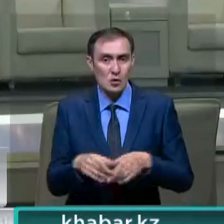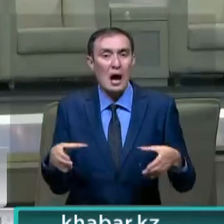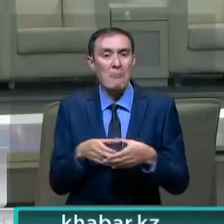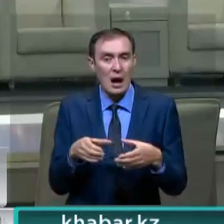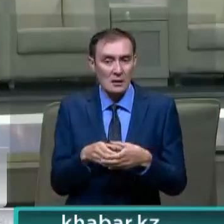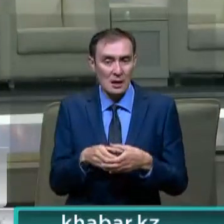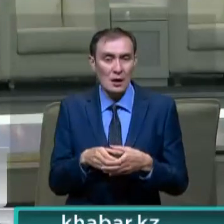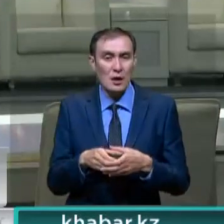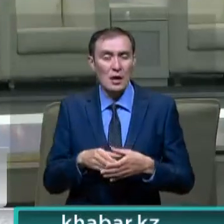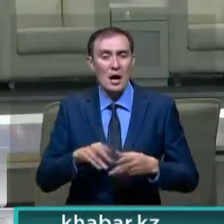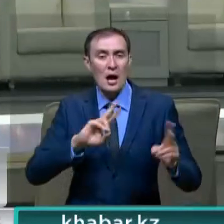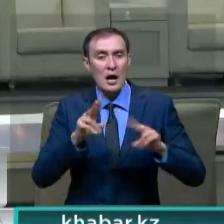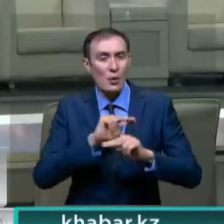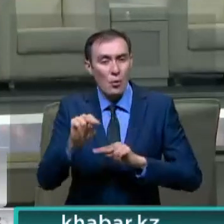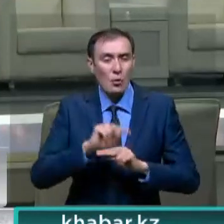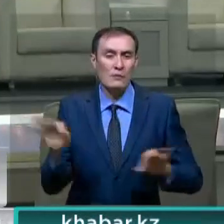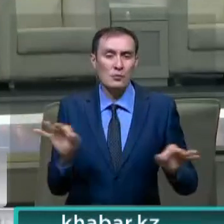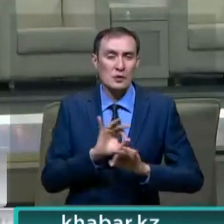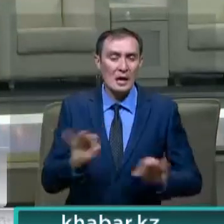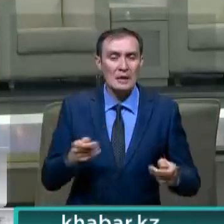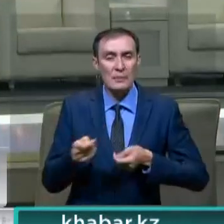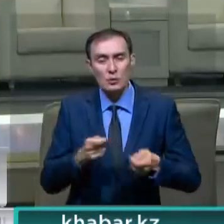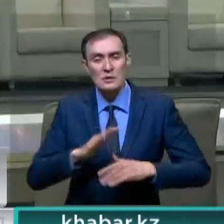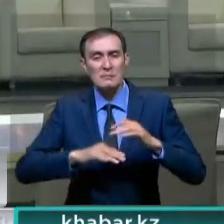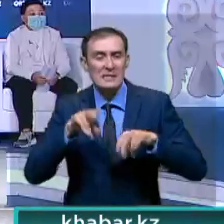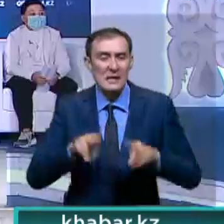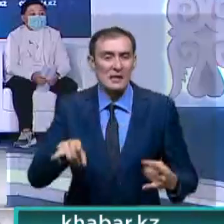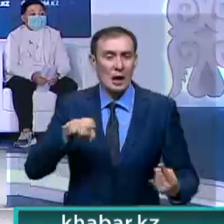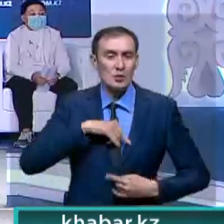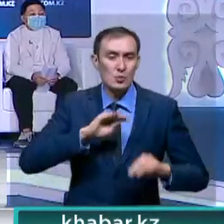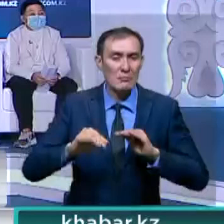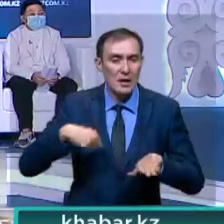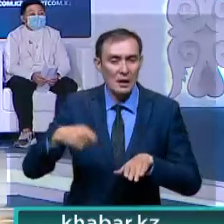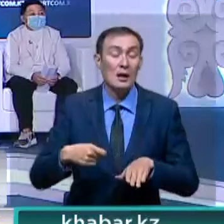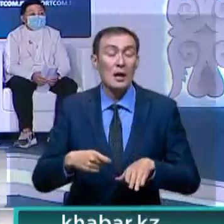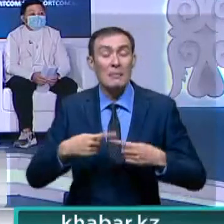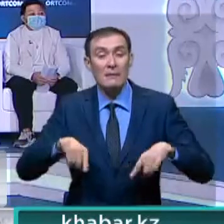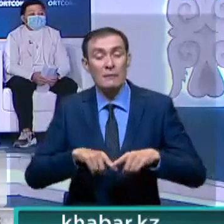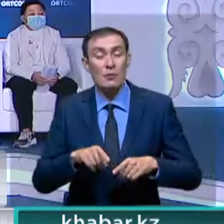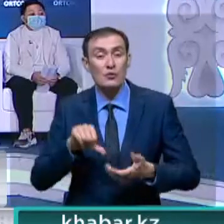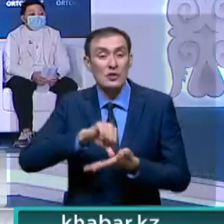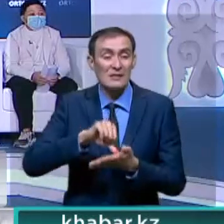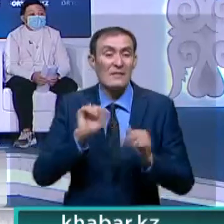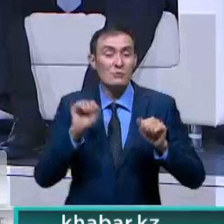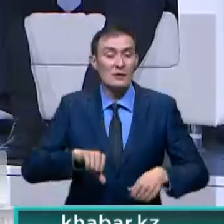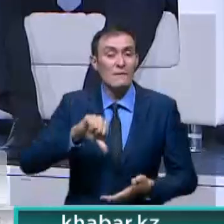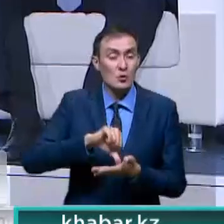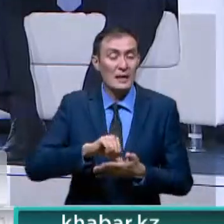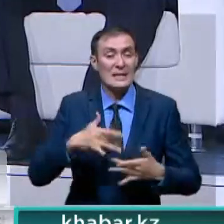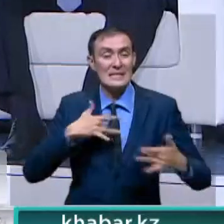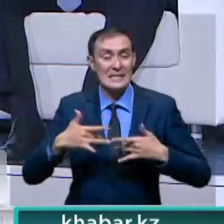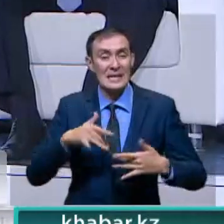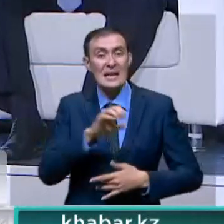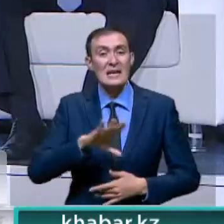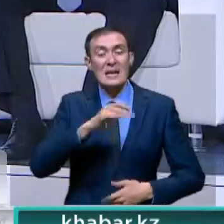команда. Это хореографы, музыканты, продюсеры, эксперты, костюмеры. По словам организаторов, побороться за возможность выступить на сцене